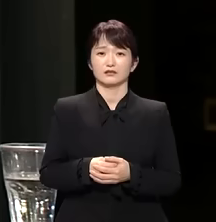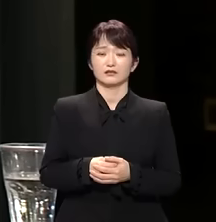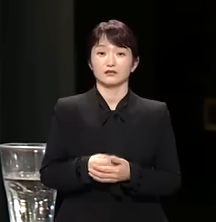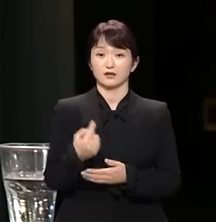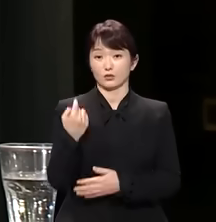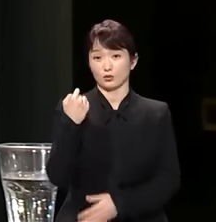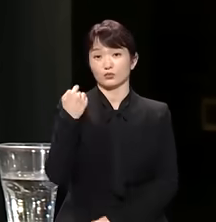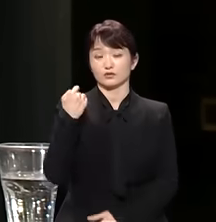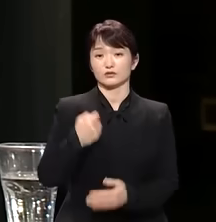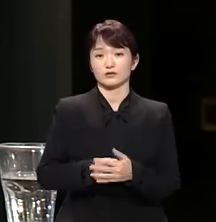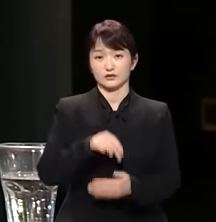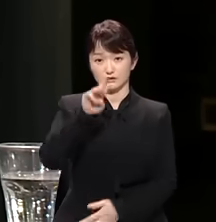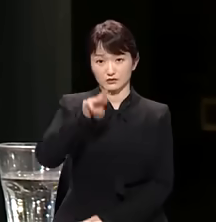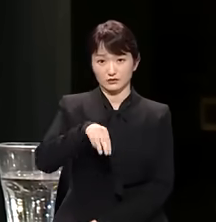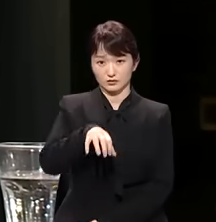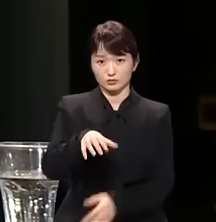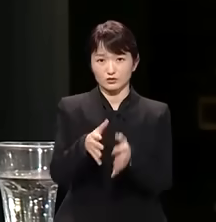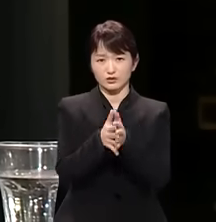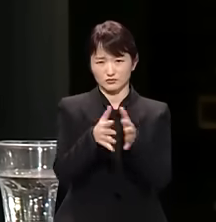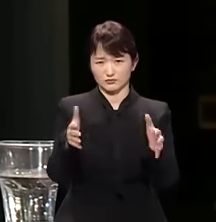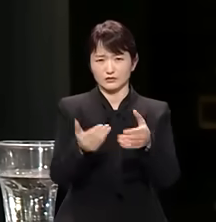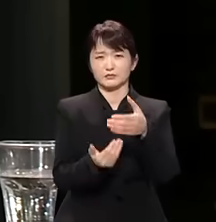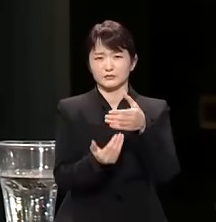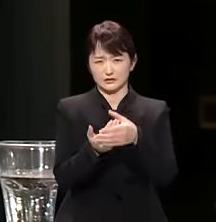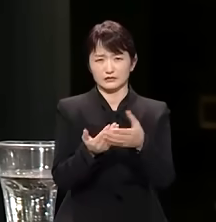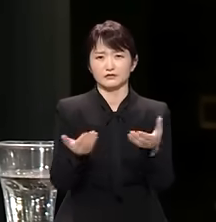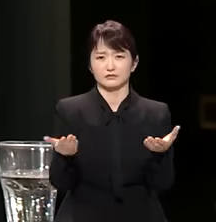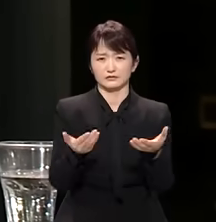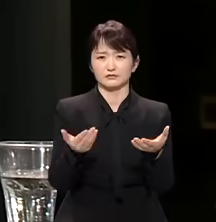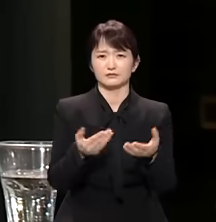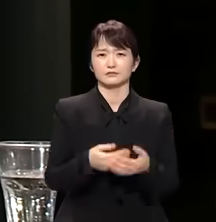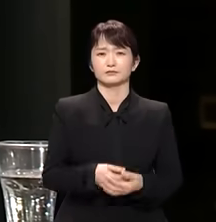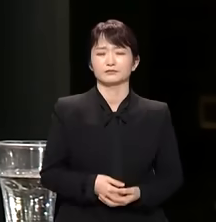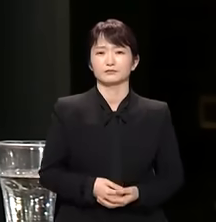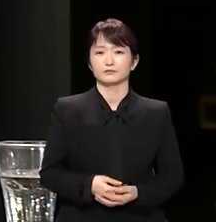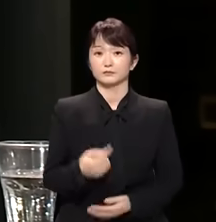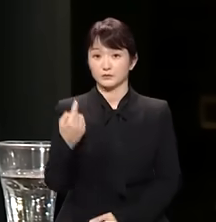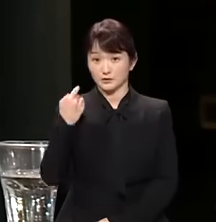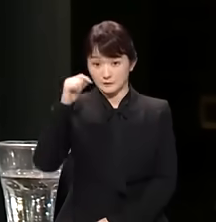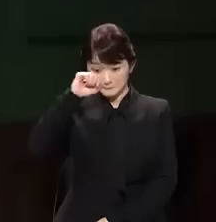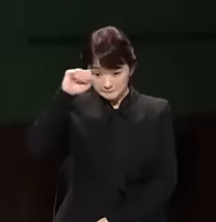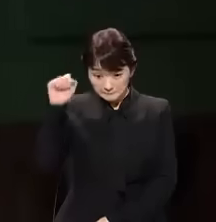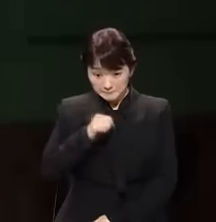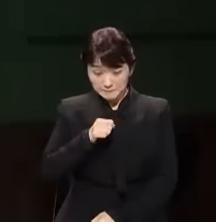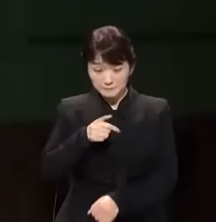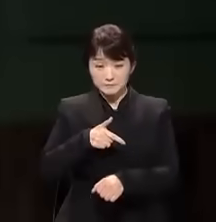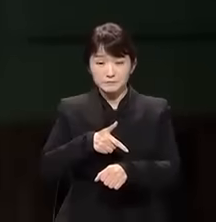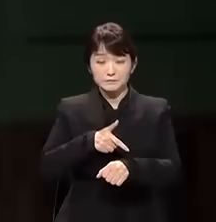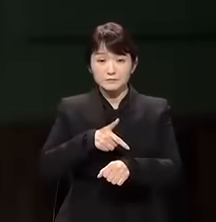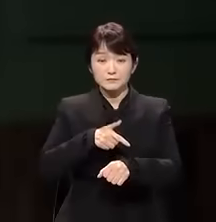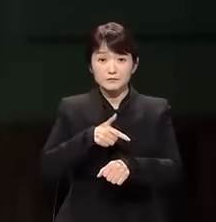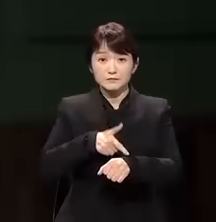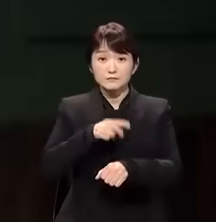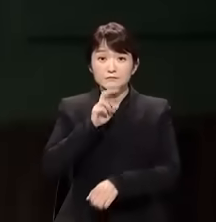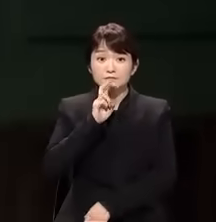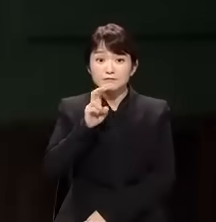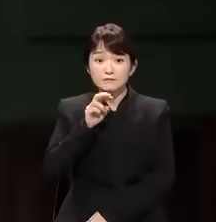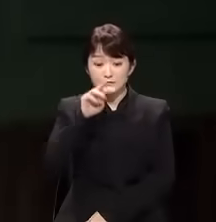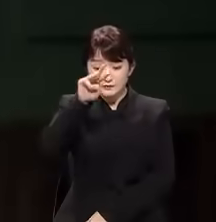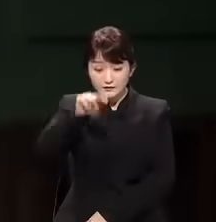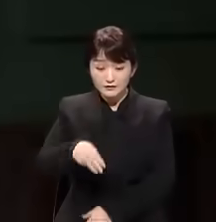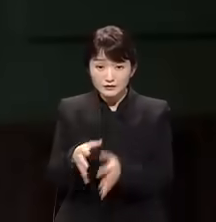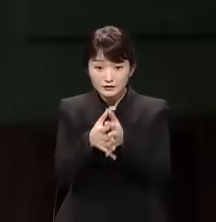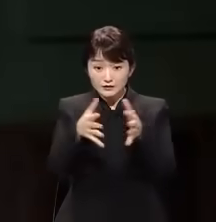어제 광주의 한 아파트에서 있었던 사건입니다네 어제 새벽 6시 20분 쯤에 광주의 한 아파트